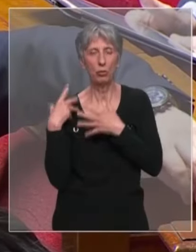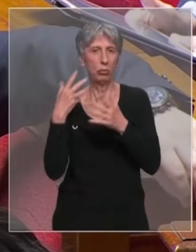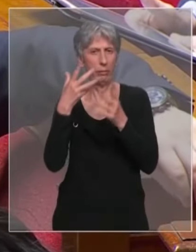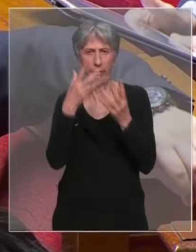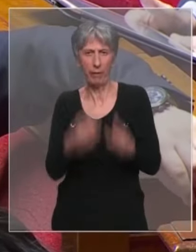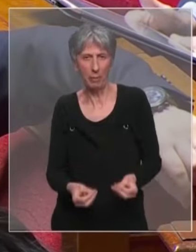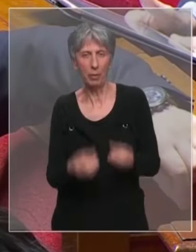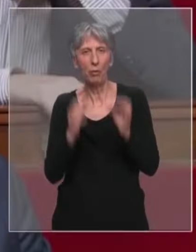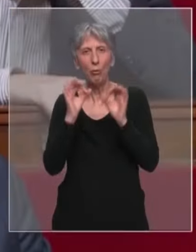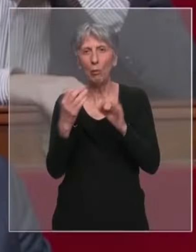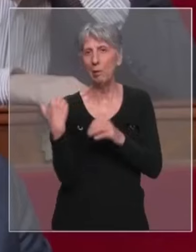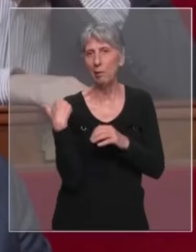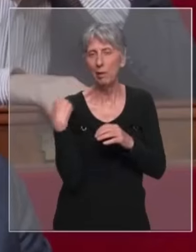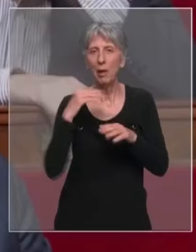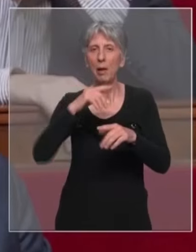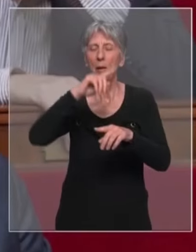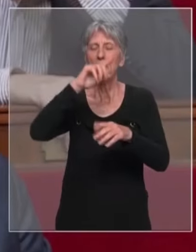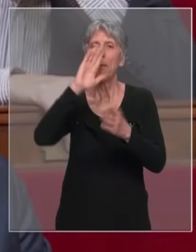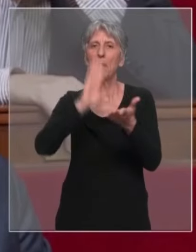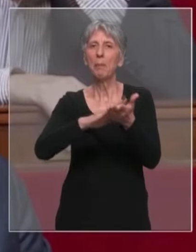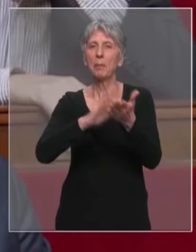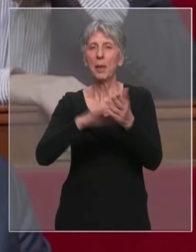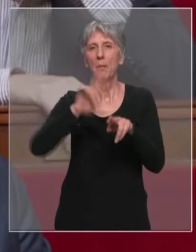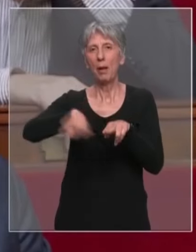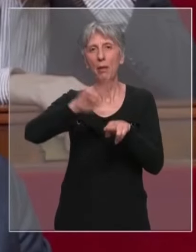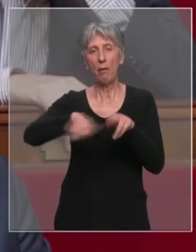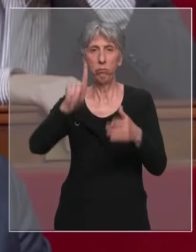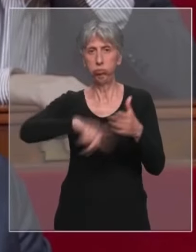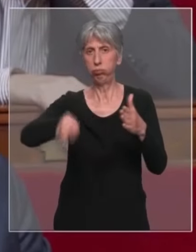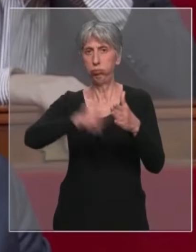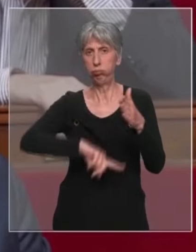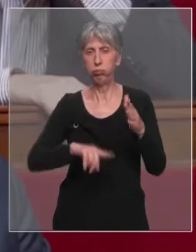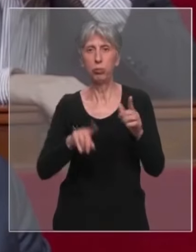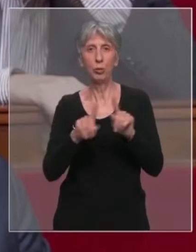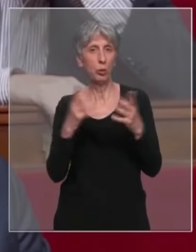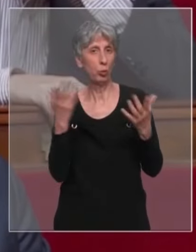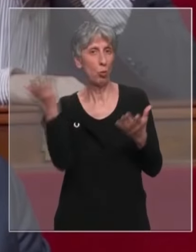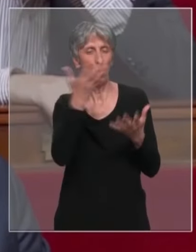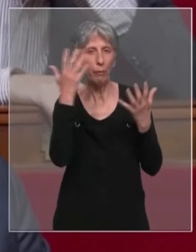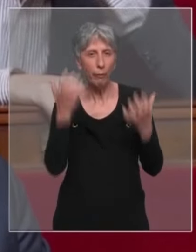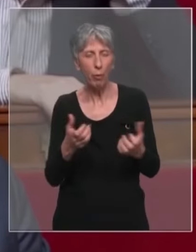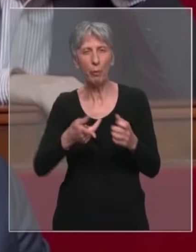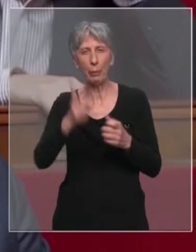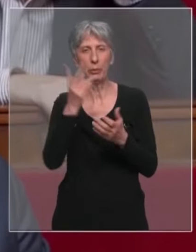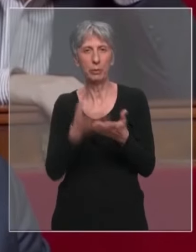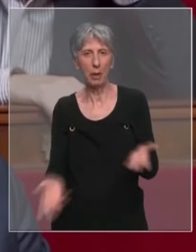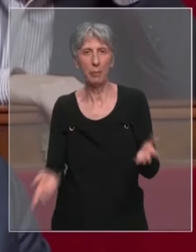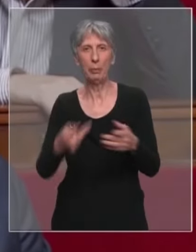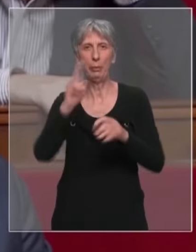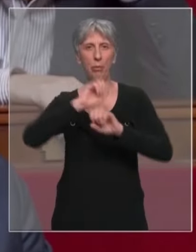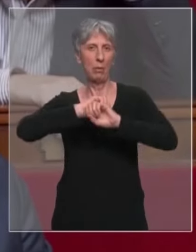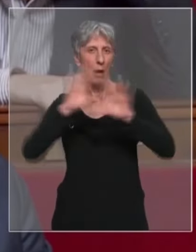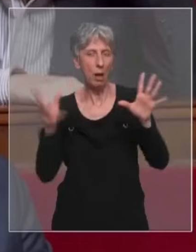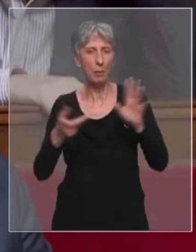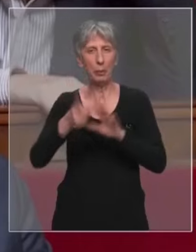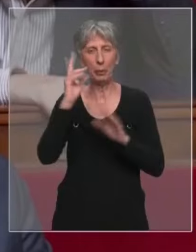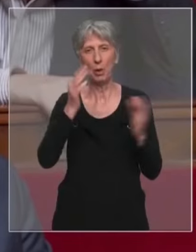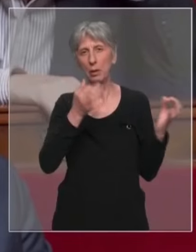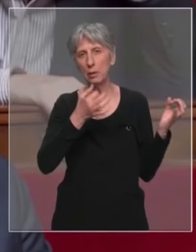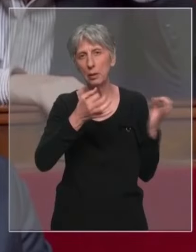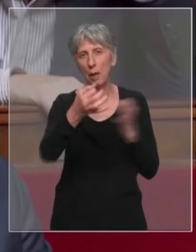d'ailleurs, il y a très peu de temps, MaPrimeRénov', et on attend toujours plus de simplicité, plus de visibilité et plus de stabilité pour les